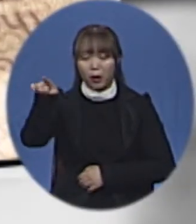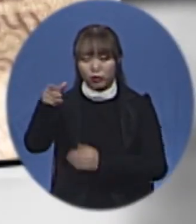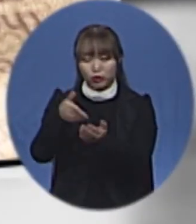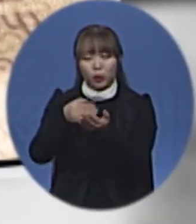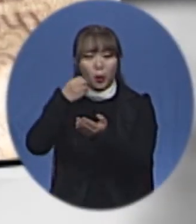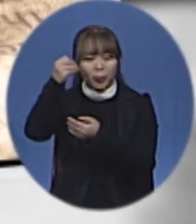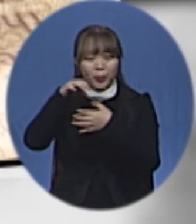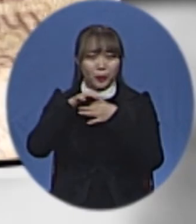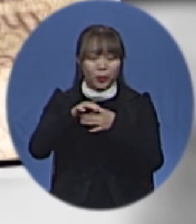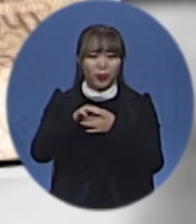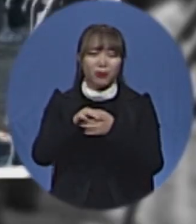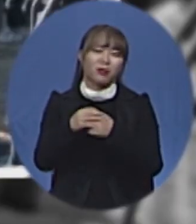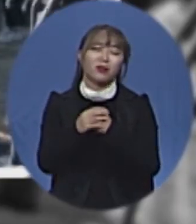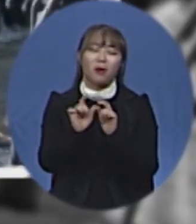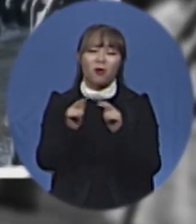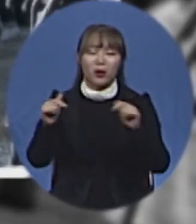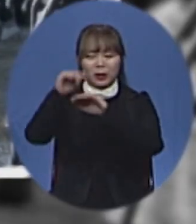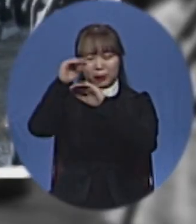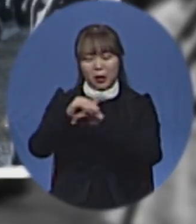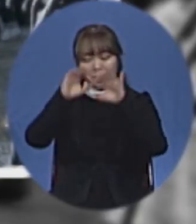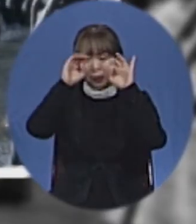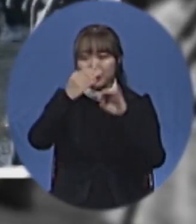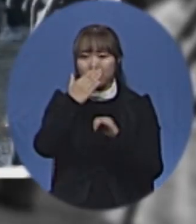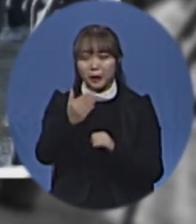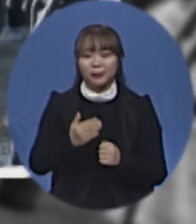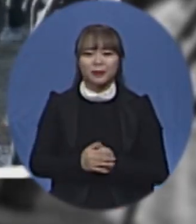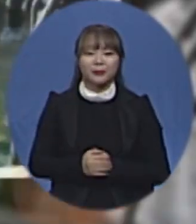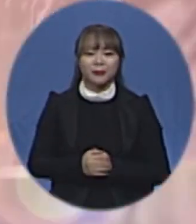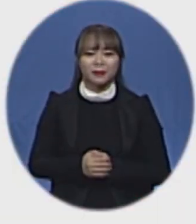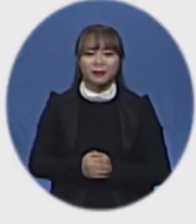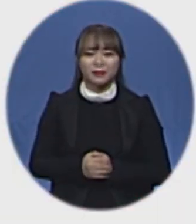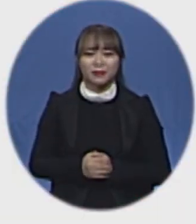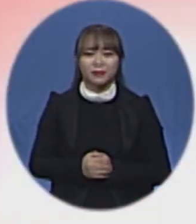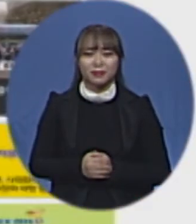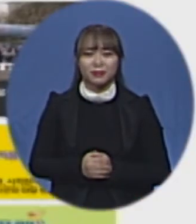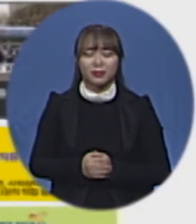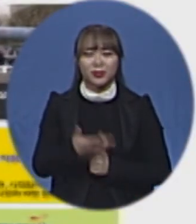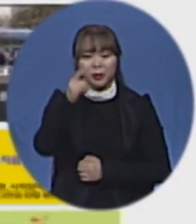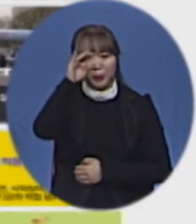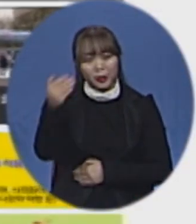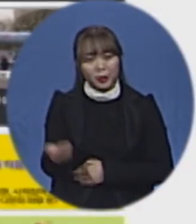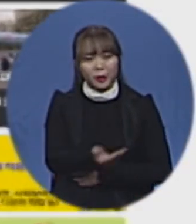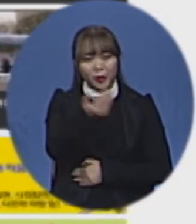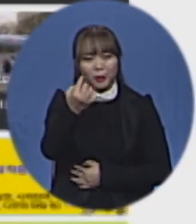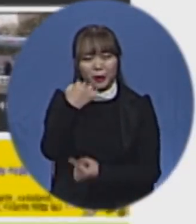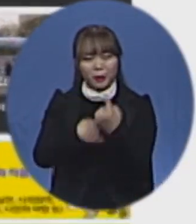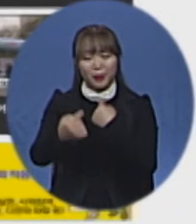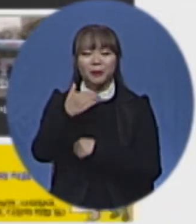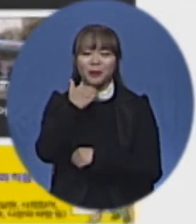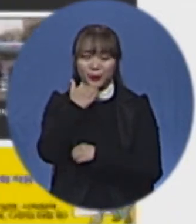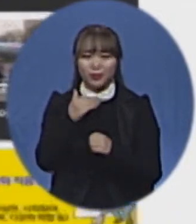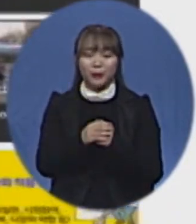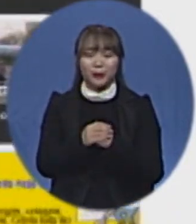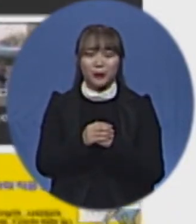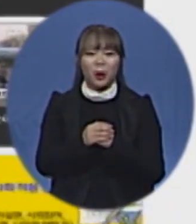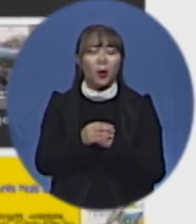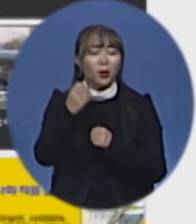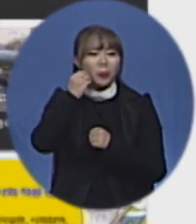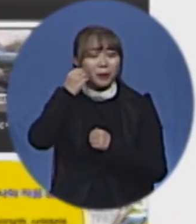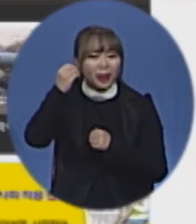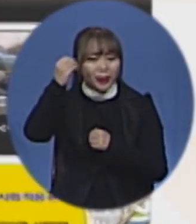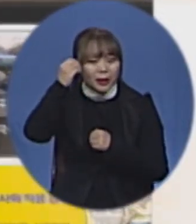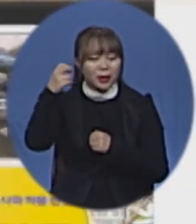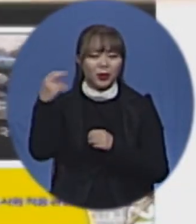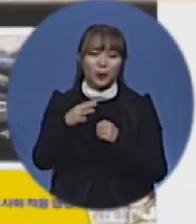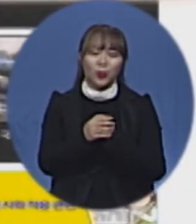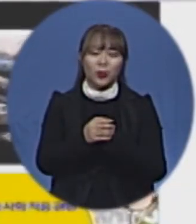웰페어뉴스 홈페이지를 통해 보다 다양한 소식을 접할 수 있습니다. 시청자 여러분의 제보를 기다립니다. 웰페어뉴스